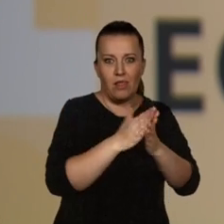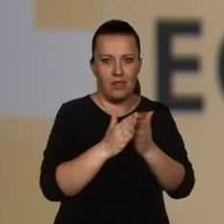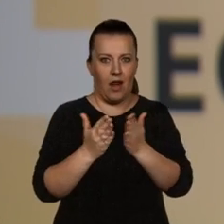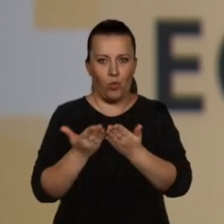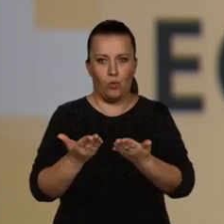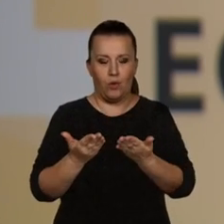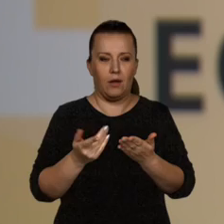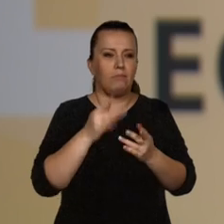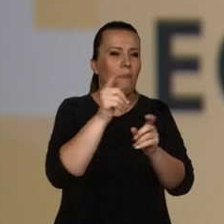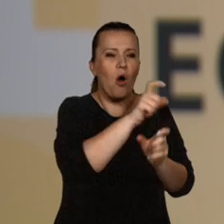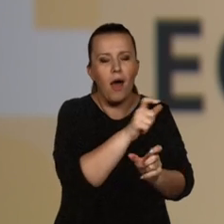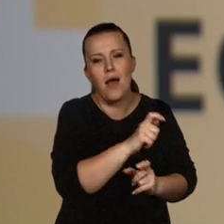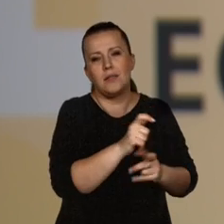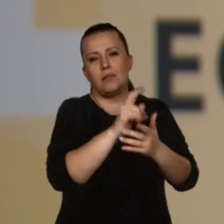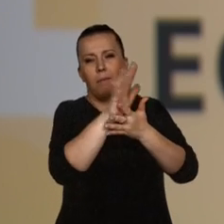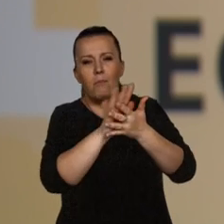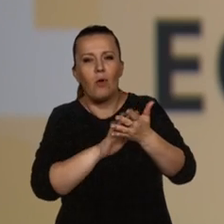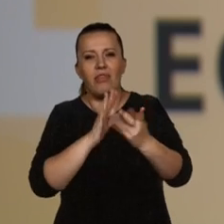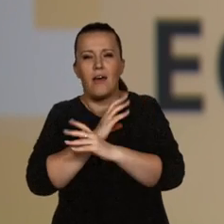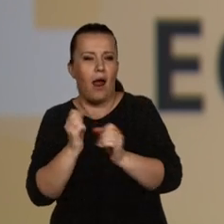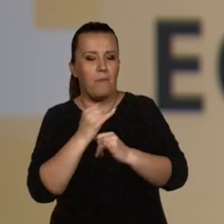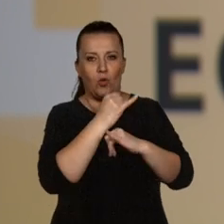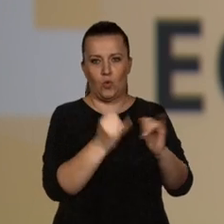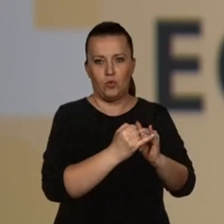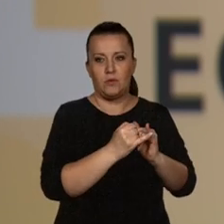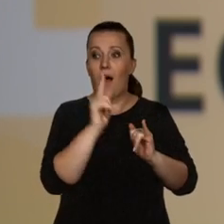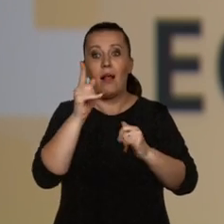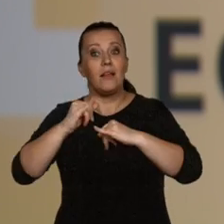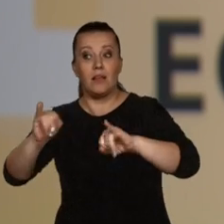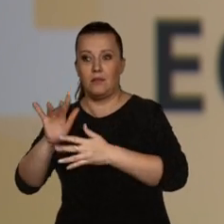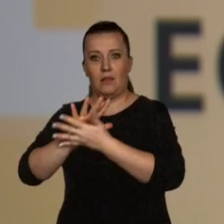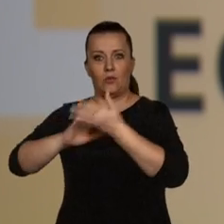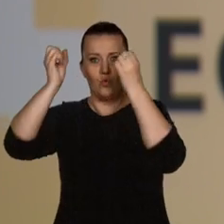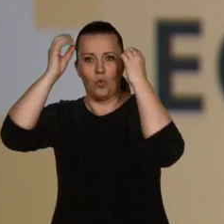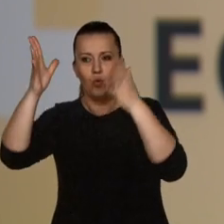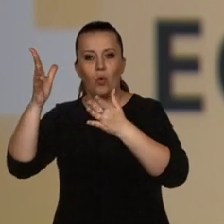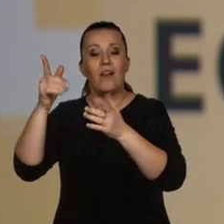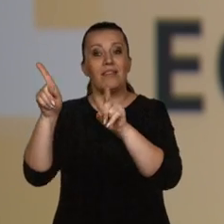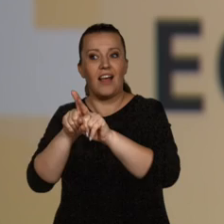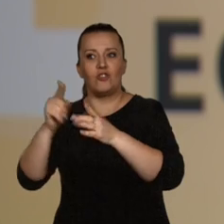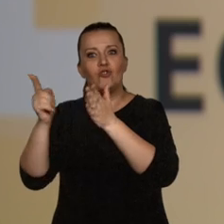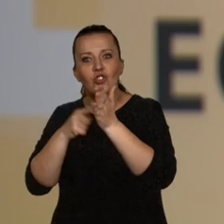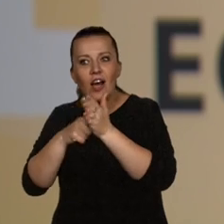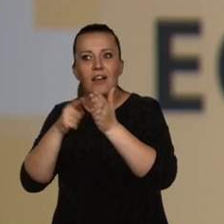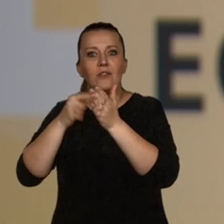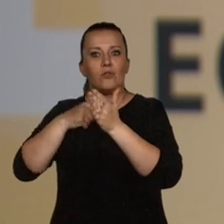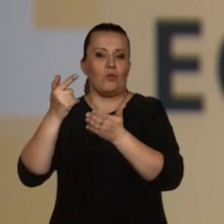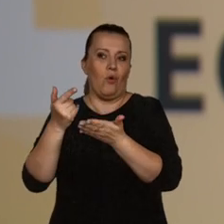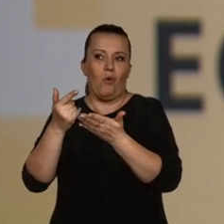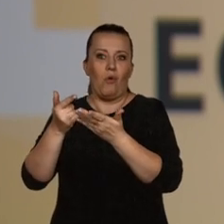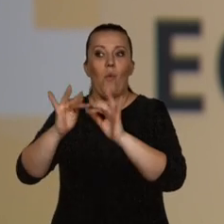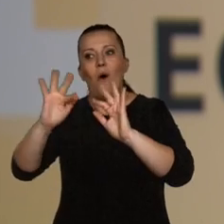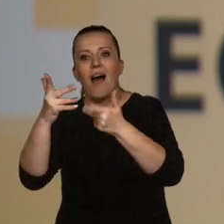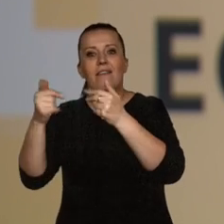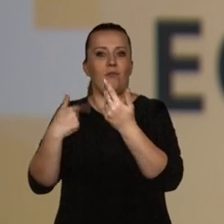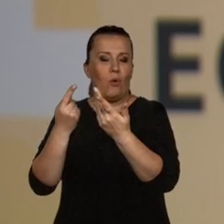literaturą. Zatem będzie to poezja, będzie to proza, będzie to dramat. Inne teksty kultury, jakie są często dla nas